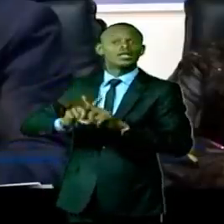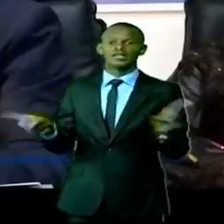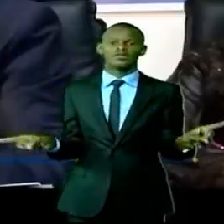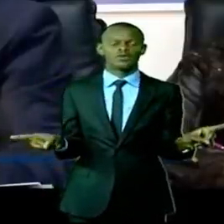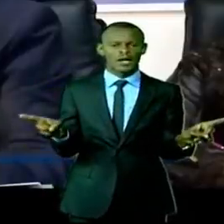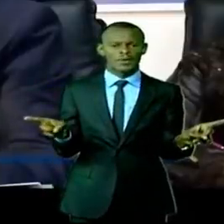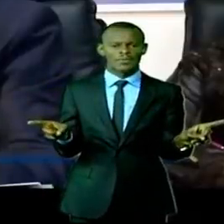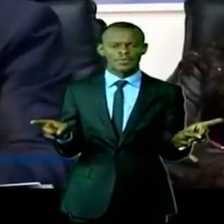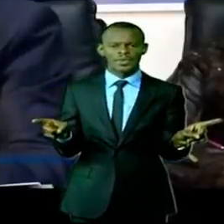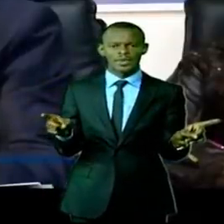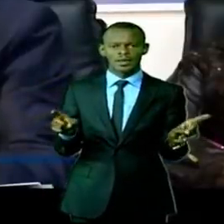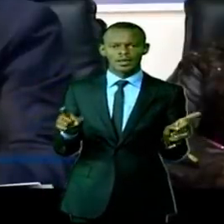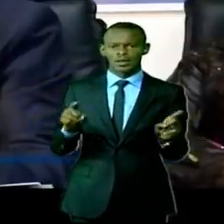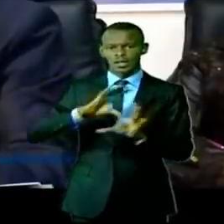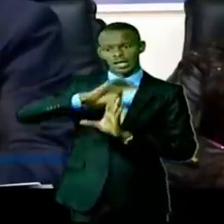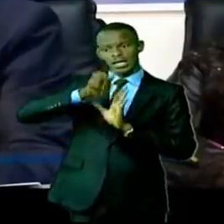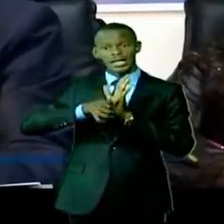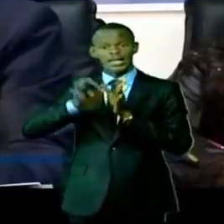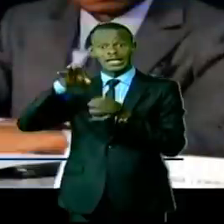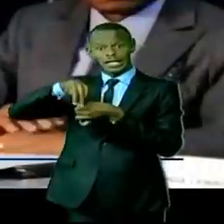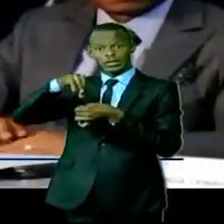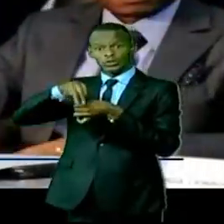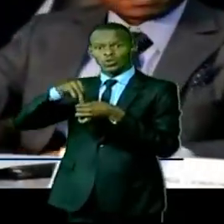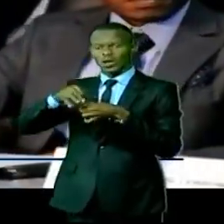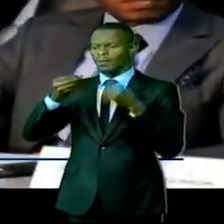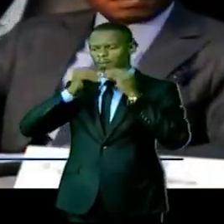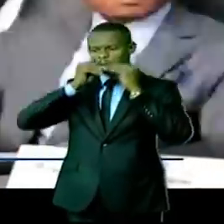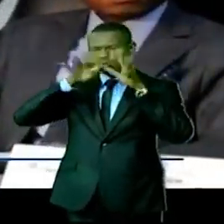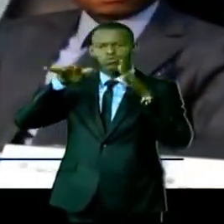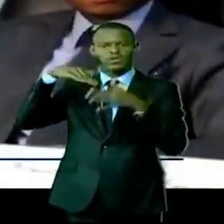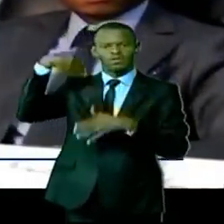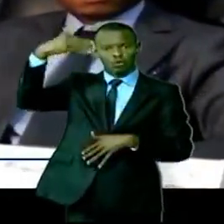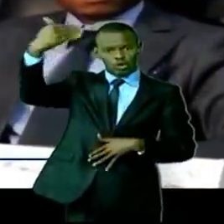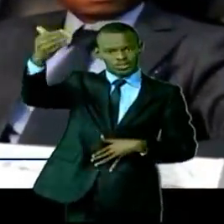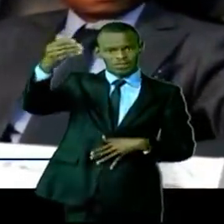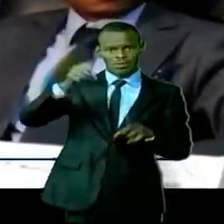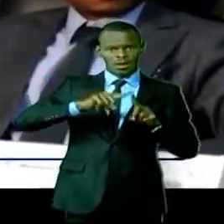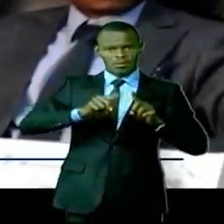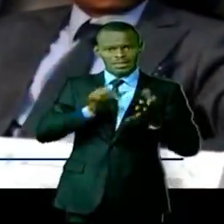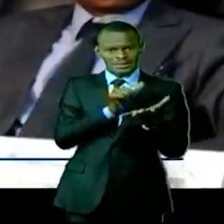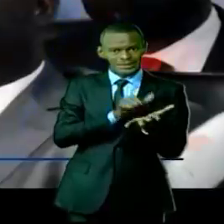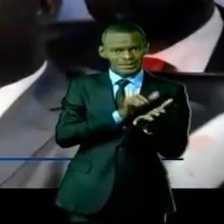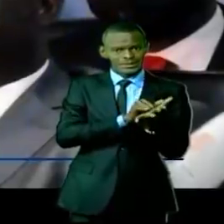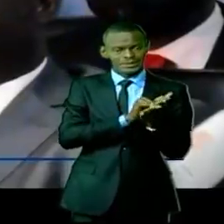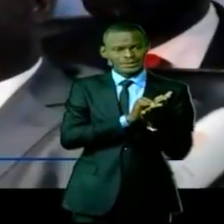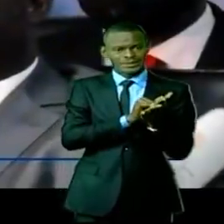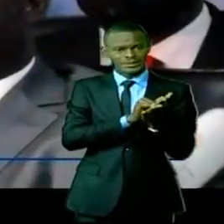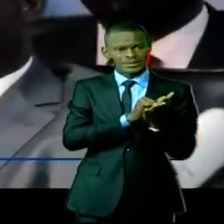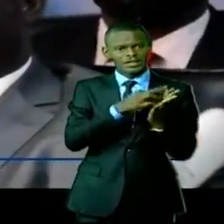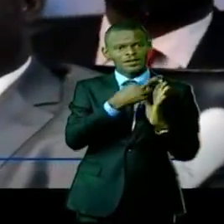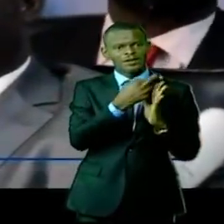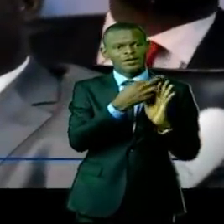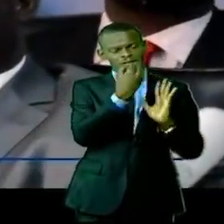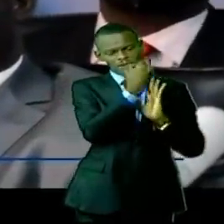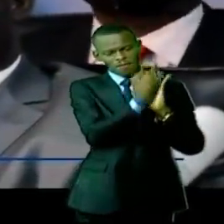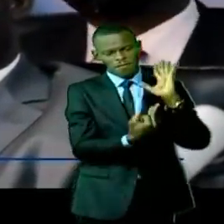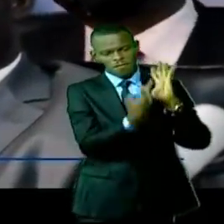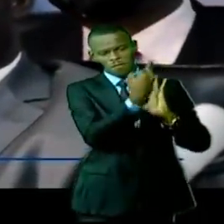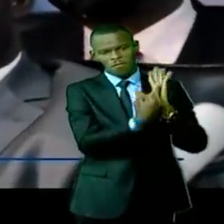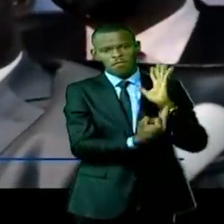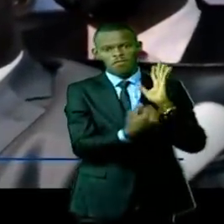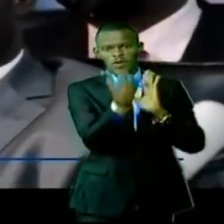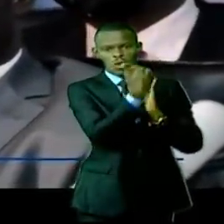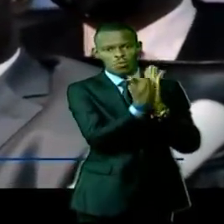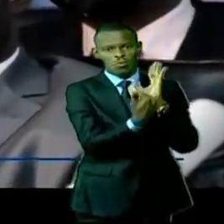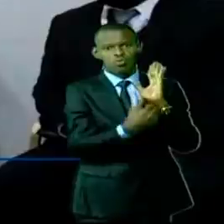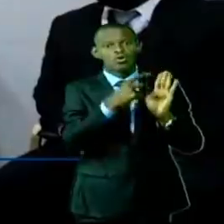publié ultérieurement. Néanmoins, dans son élaboration, différentes contraintes ont été prises en considération,